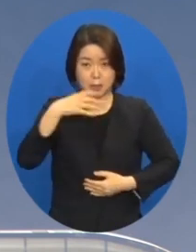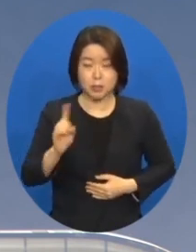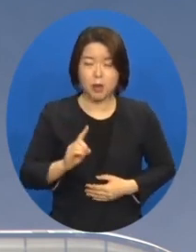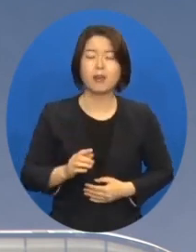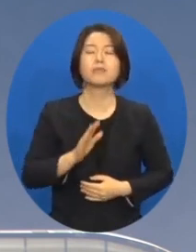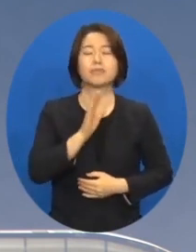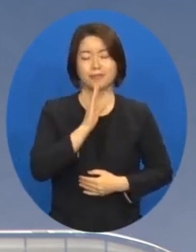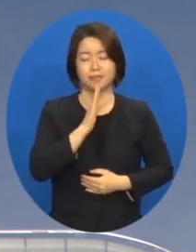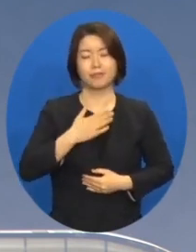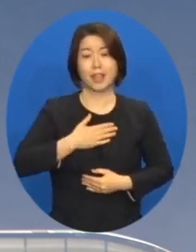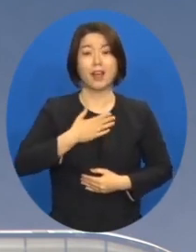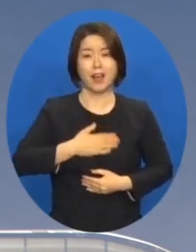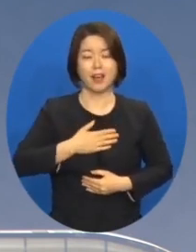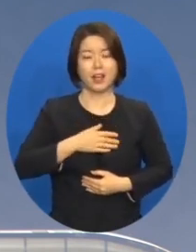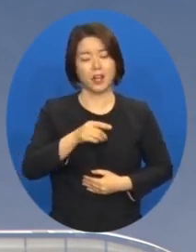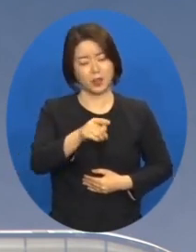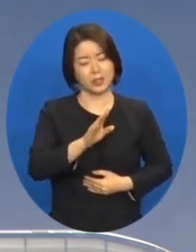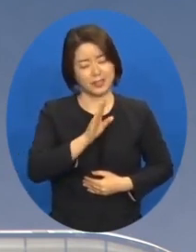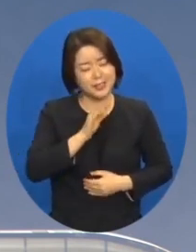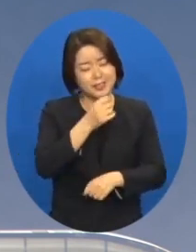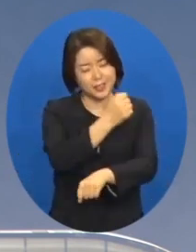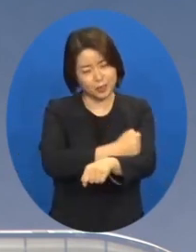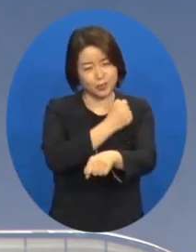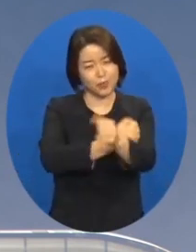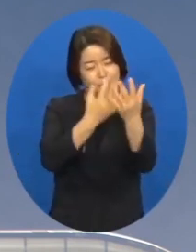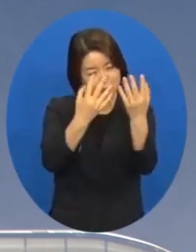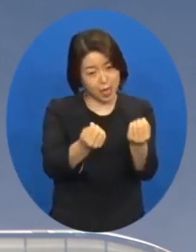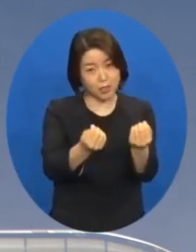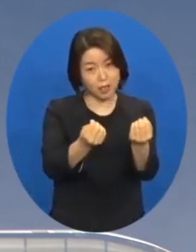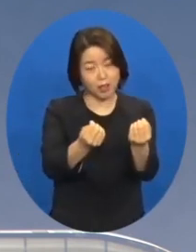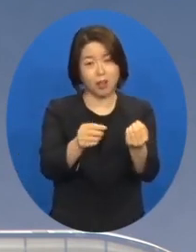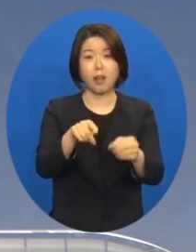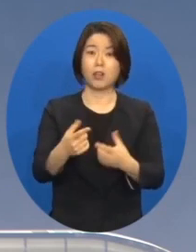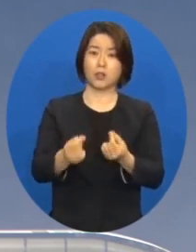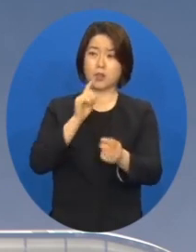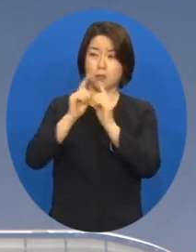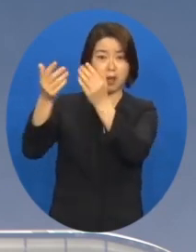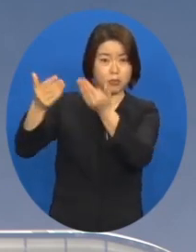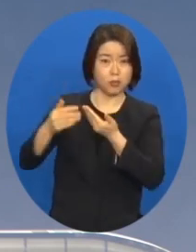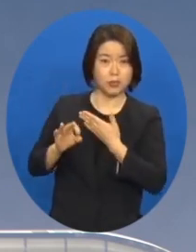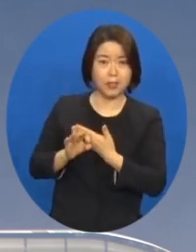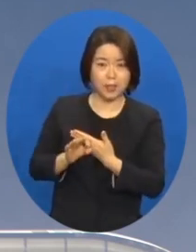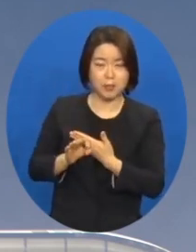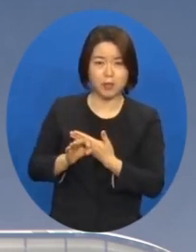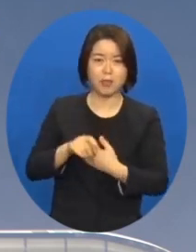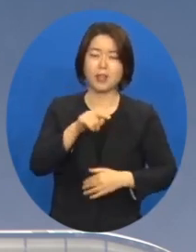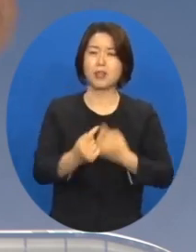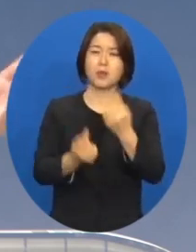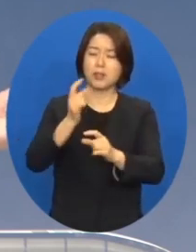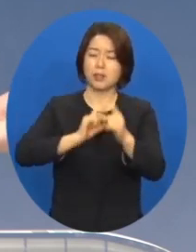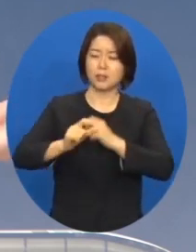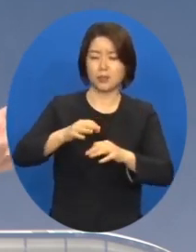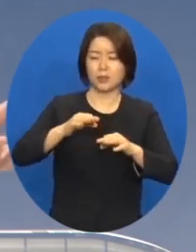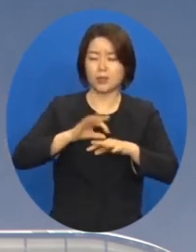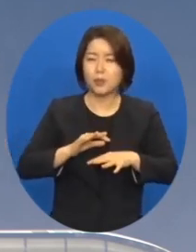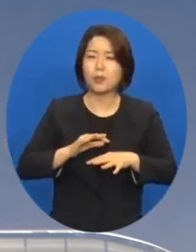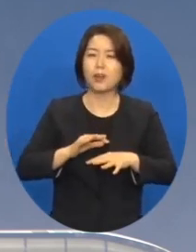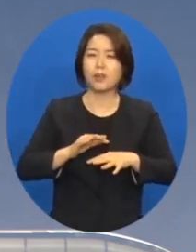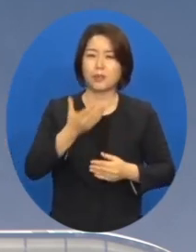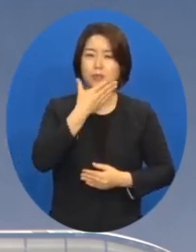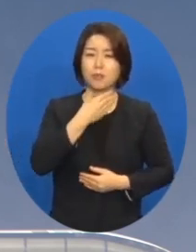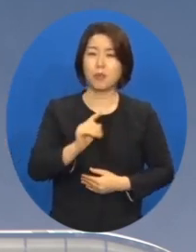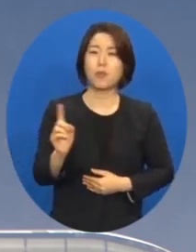알아 너 정말 수고 많았구나. 만약에 하나님이 그렇게 말씀하신다면 이보다도 더 놀라운